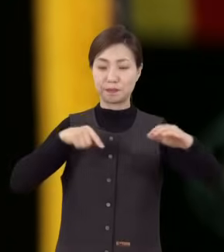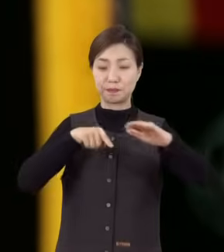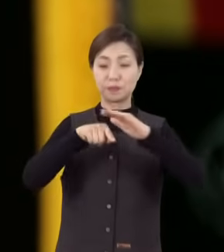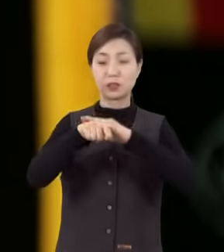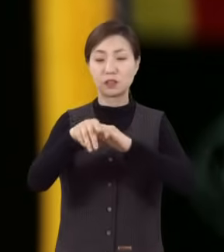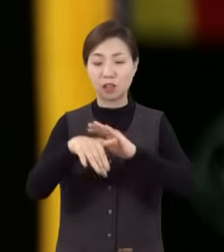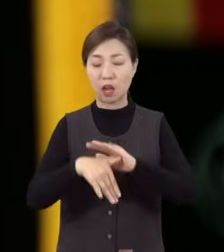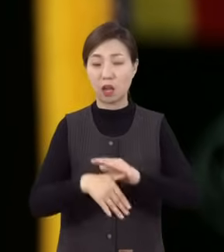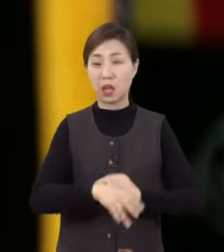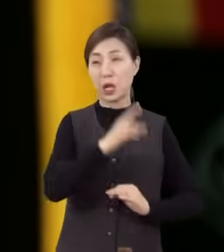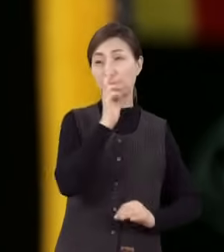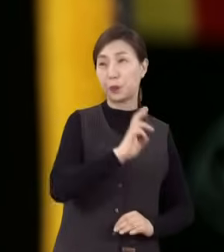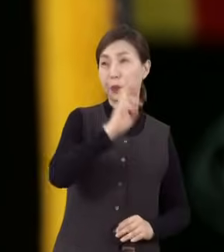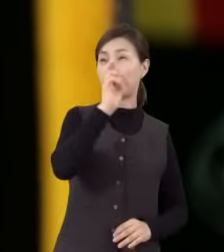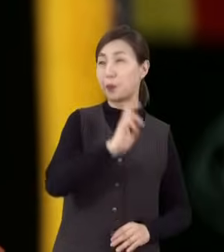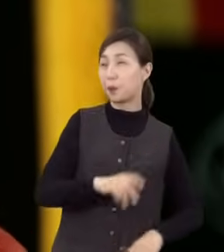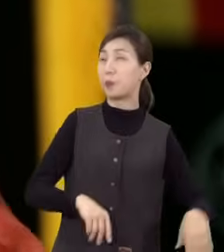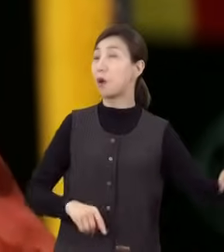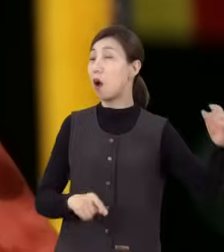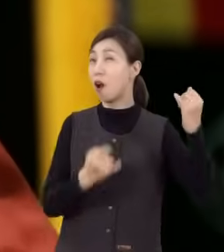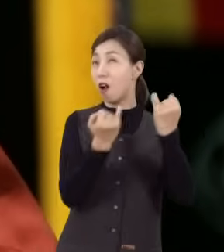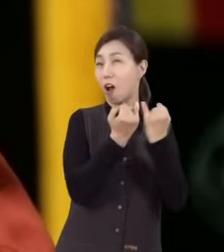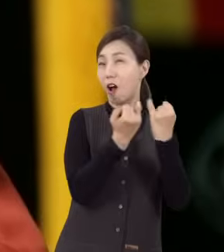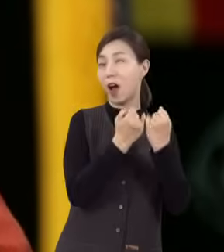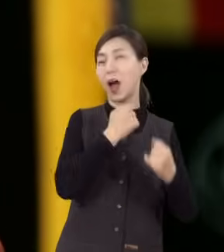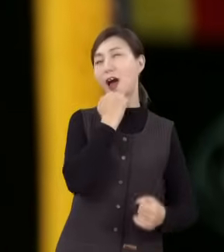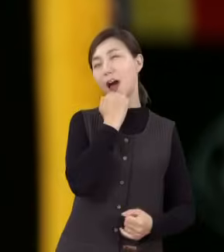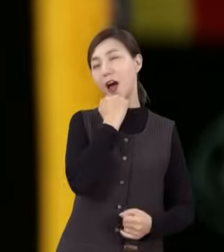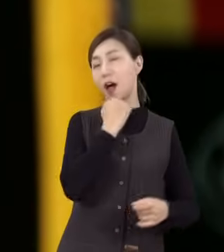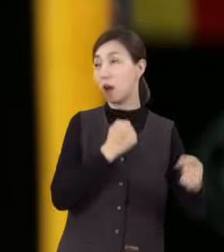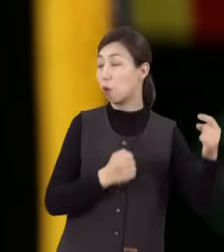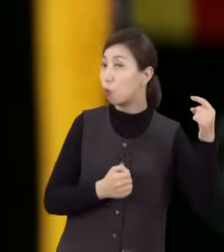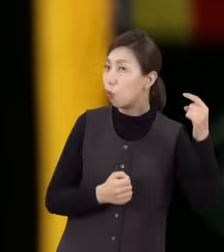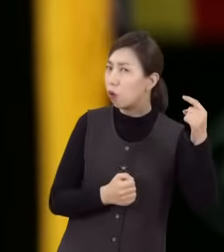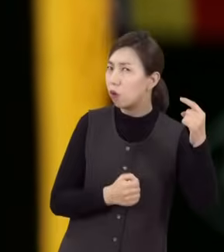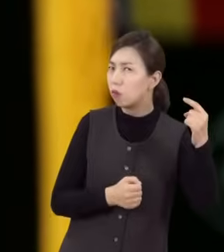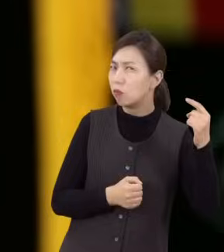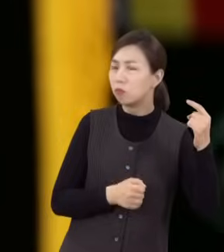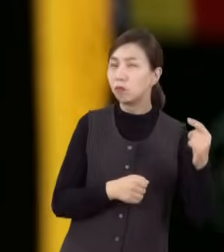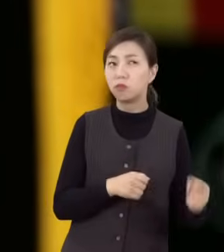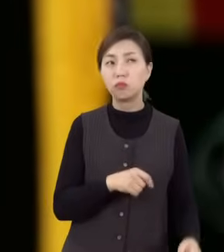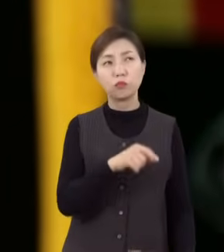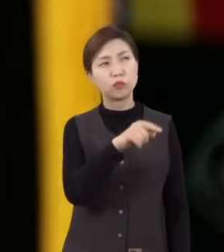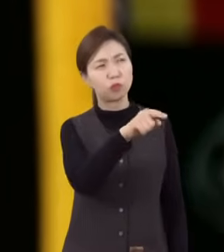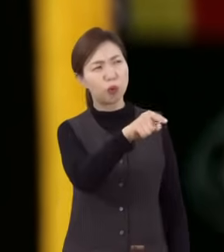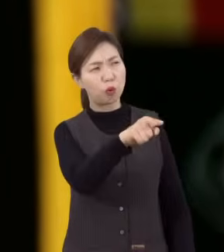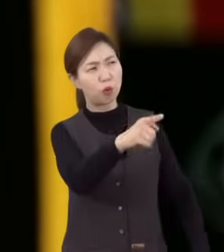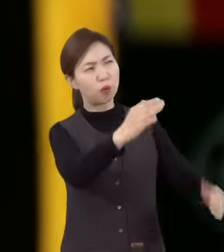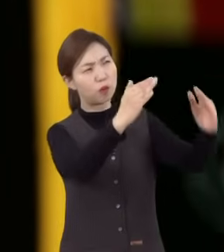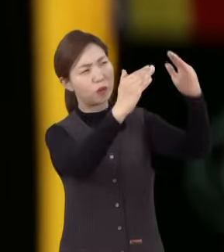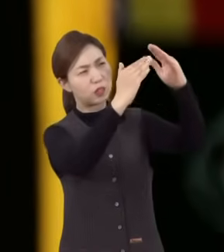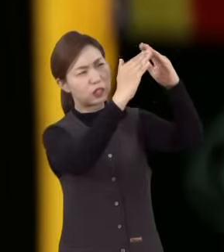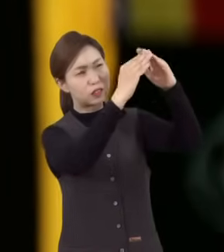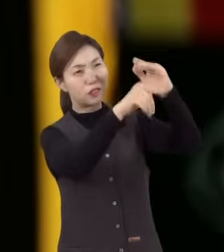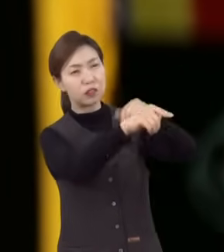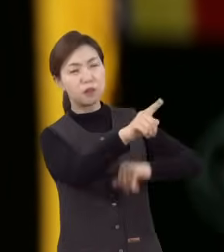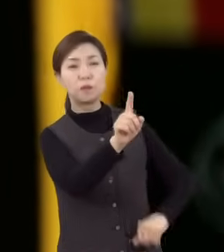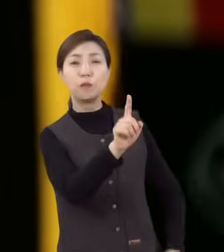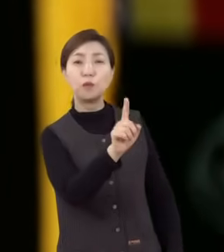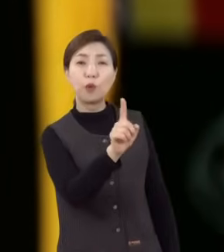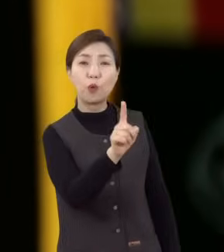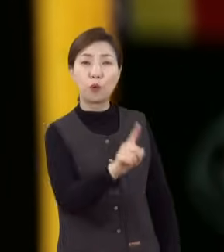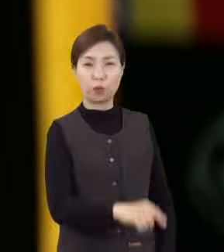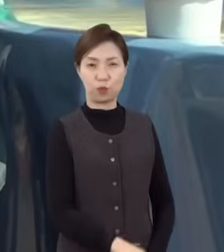탑발을 나오셨는데 띵가띵가띵가 음악소리와 여자 웃음소리가 막 퍼지는 큰